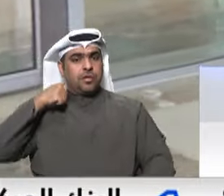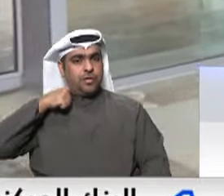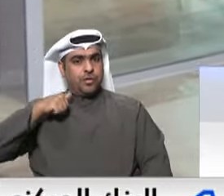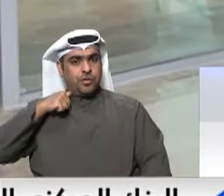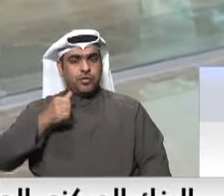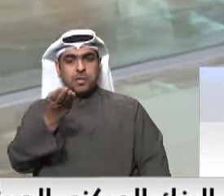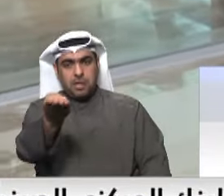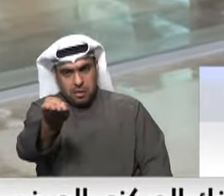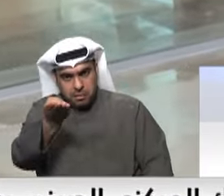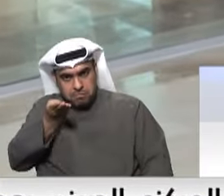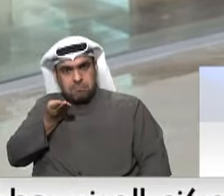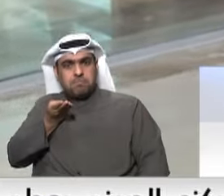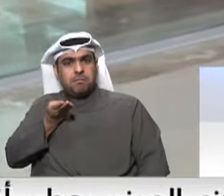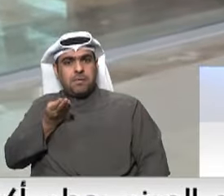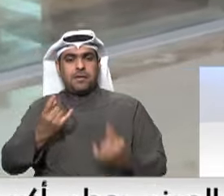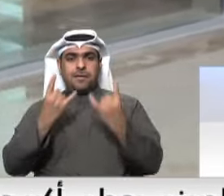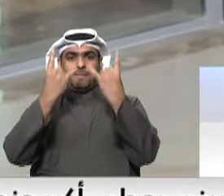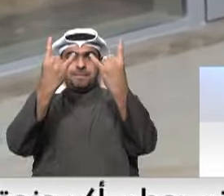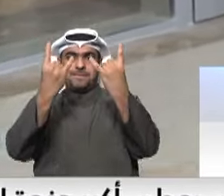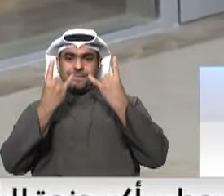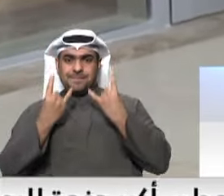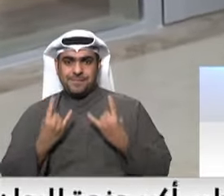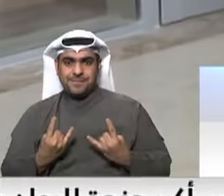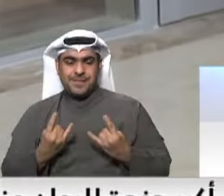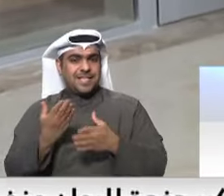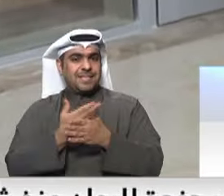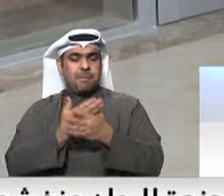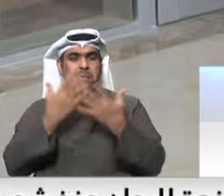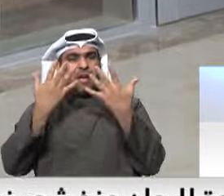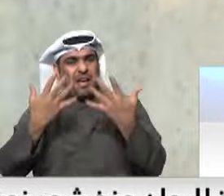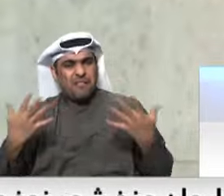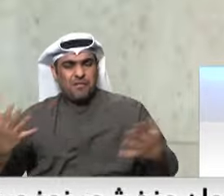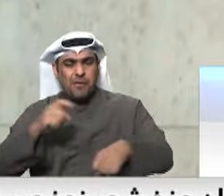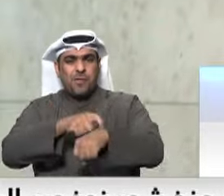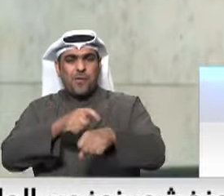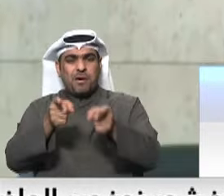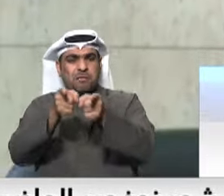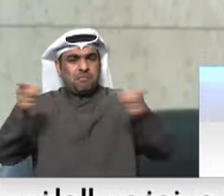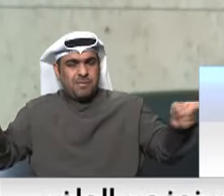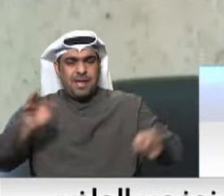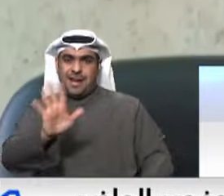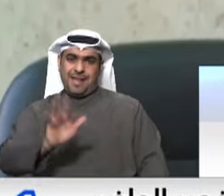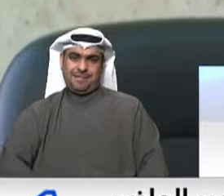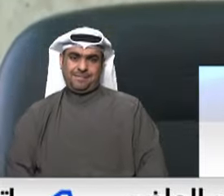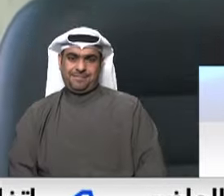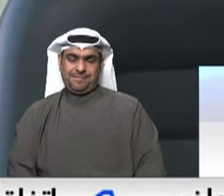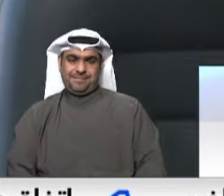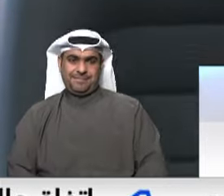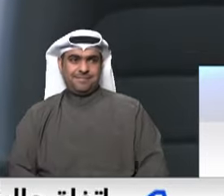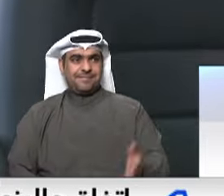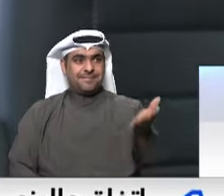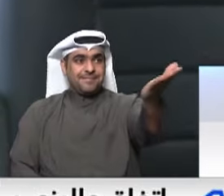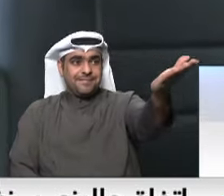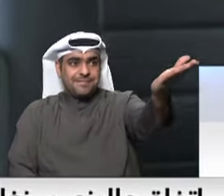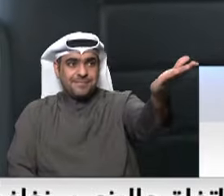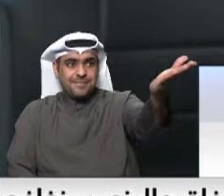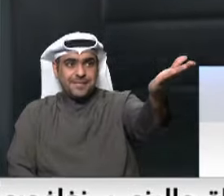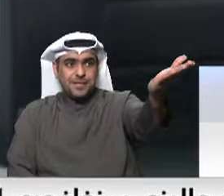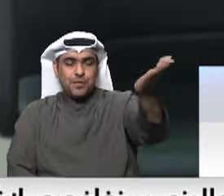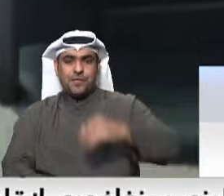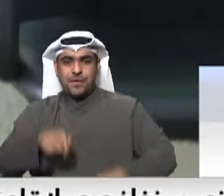مراكز خدمة المواطن، تسهيلا على المواطنين في إنجاز معاملاتهم بكل سهولة ويسر، وذلك من خلال